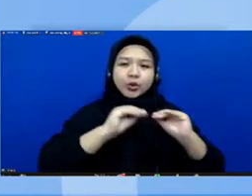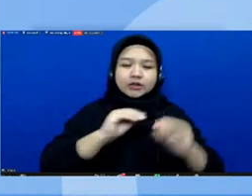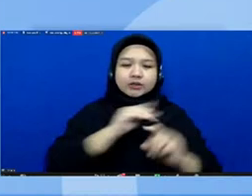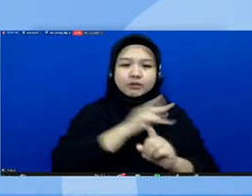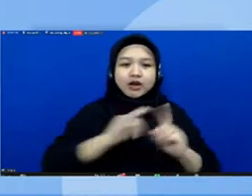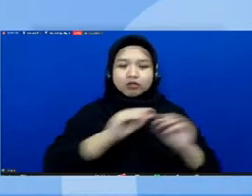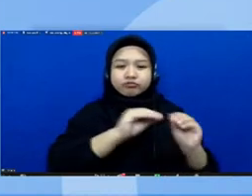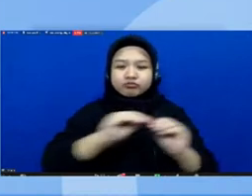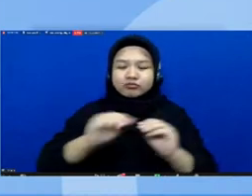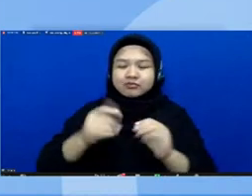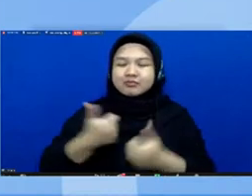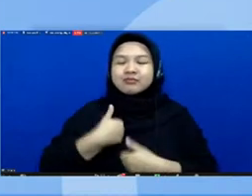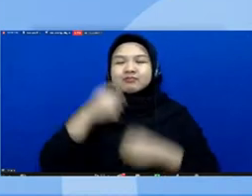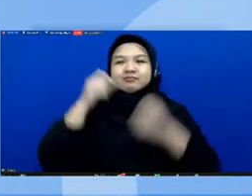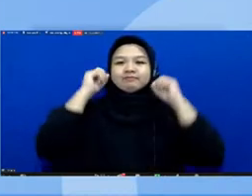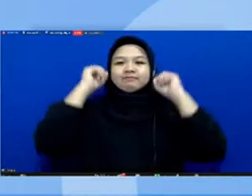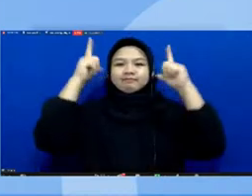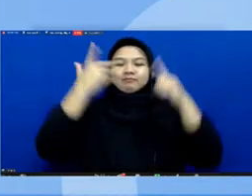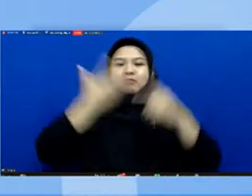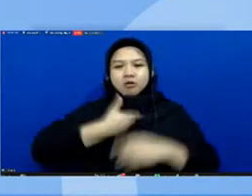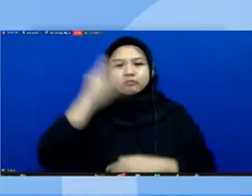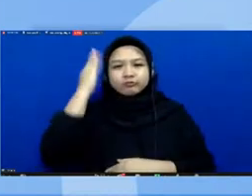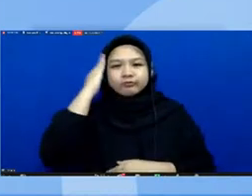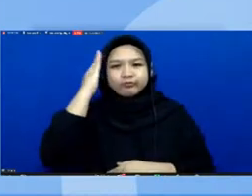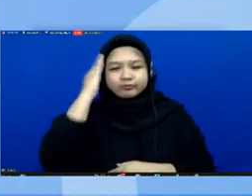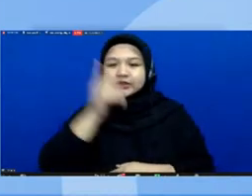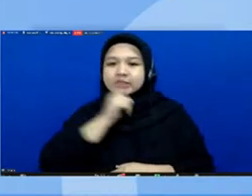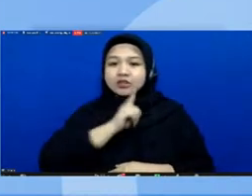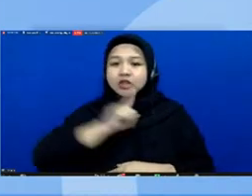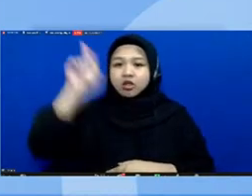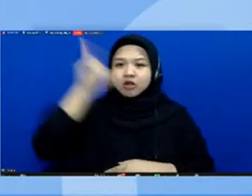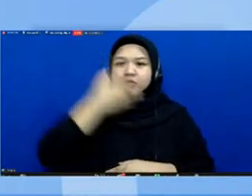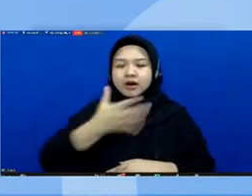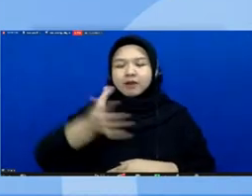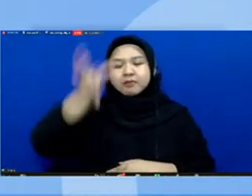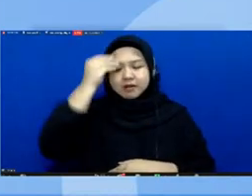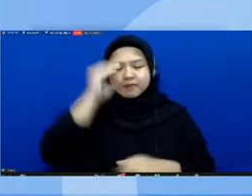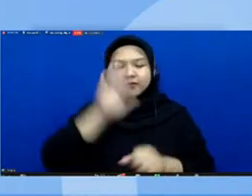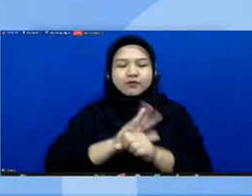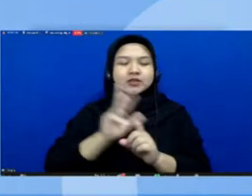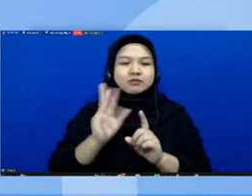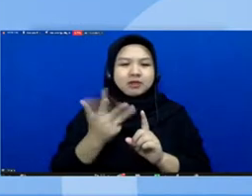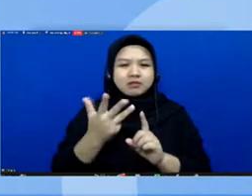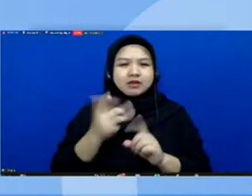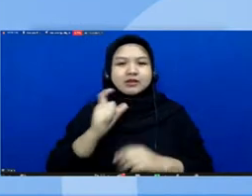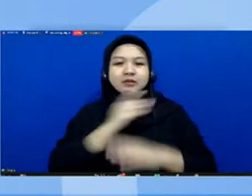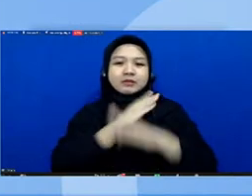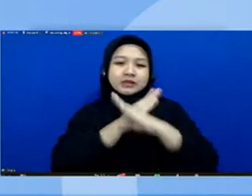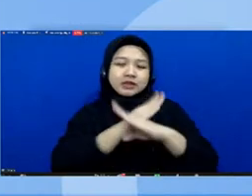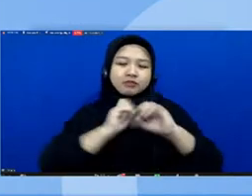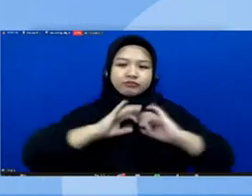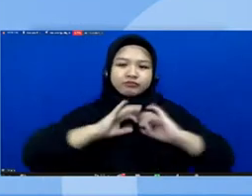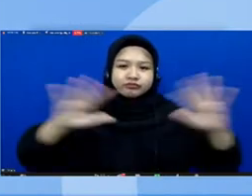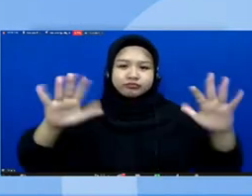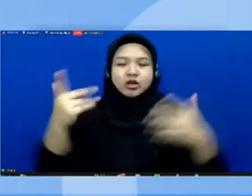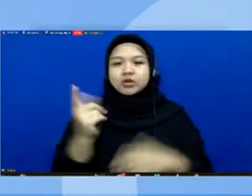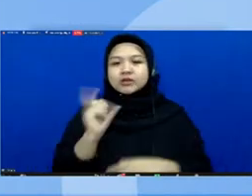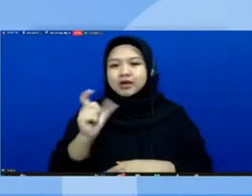mereka mau mengerti dan insya Allah mereka paham tentang COVID-19, pencegahan, penyebaran, dan